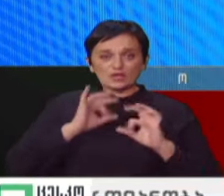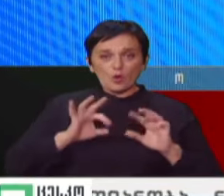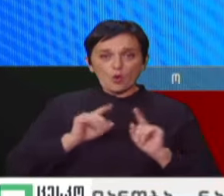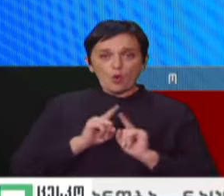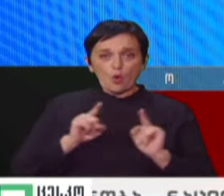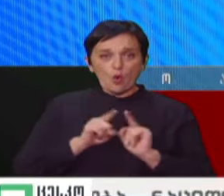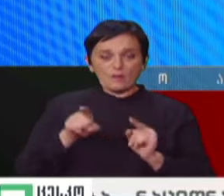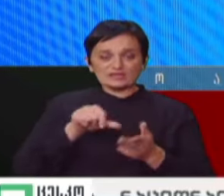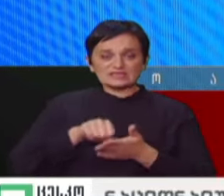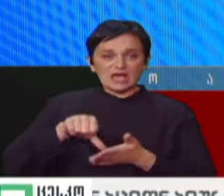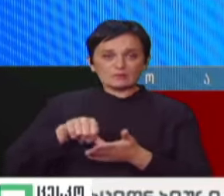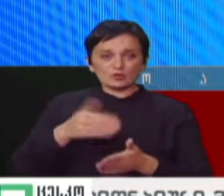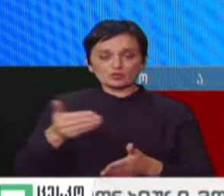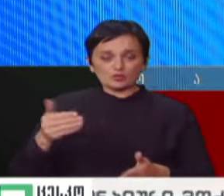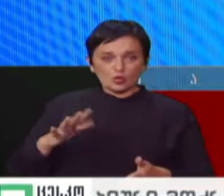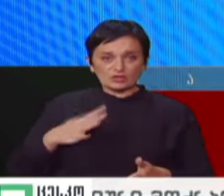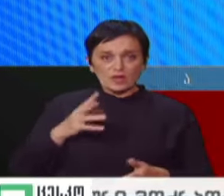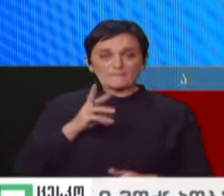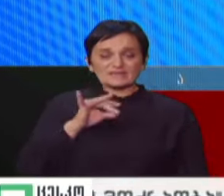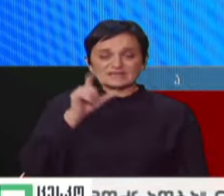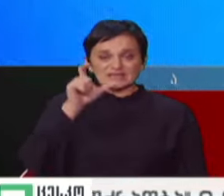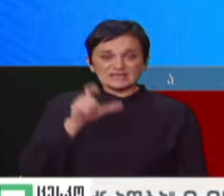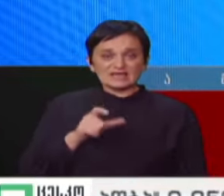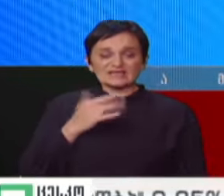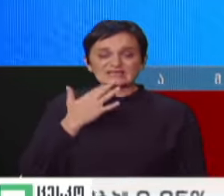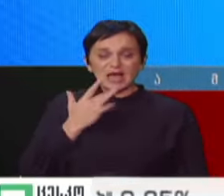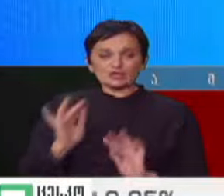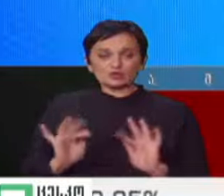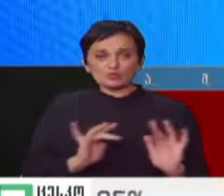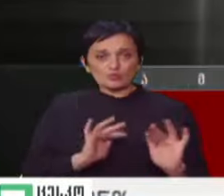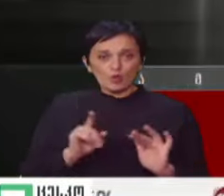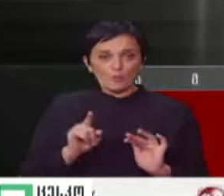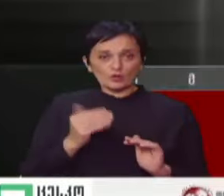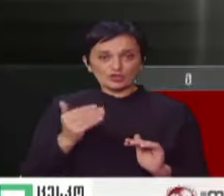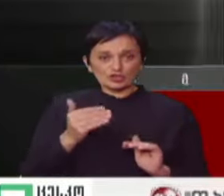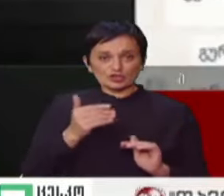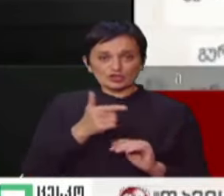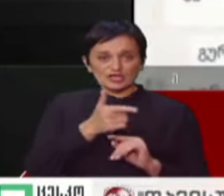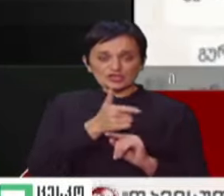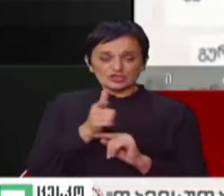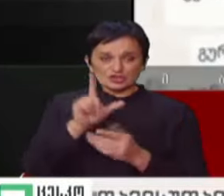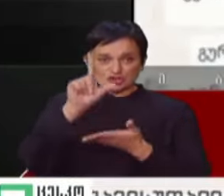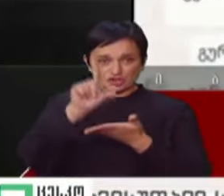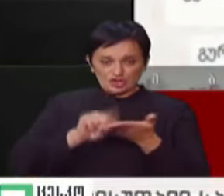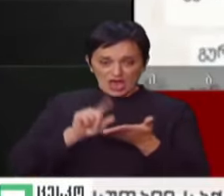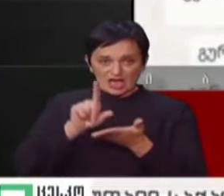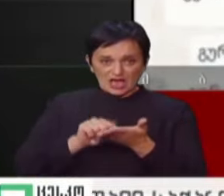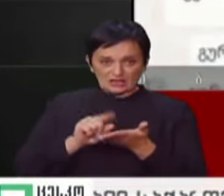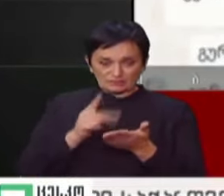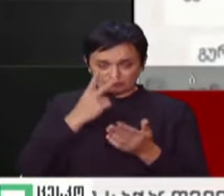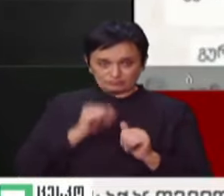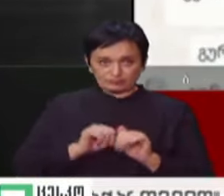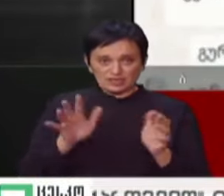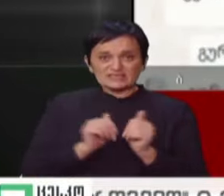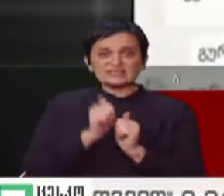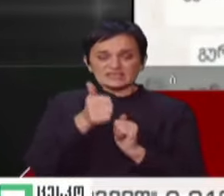ოპოზიციის წარმომადგენლების მხრიდან ჰქონდა ადგილი. მამუკა მდინარაძემ ნაციონალური მოძრაობის იმ ჩატების სკრინები გაასაჯაროვა, სადაც მისი თქმით პროვოკაციები